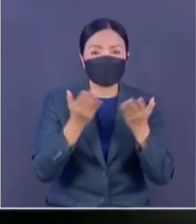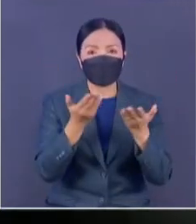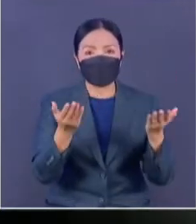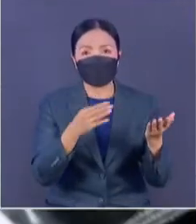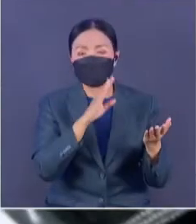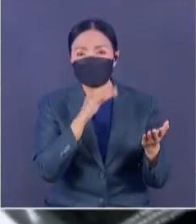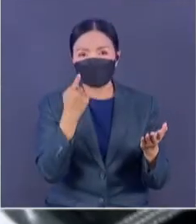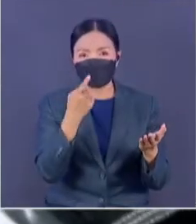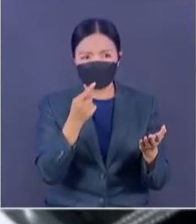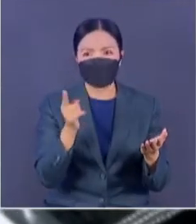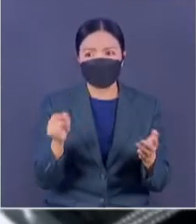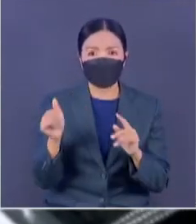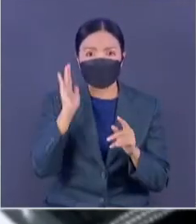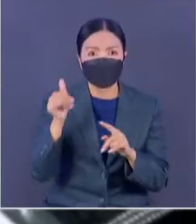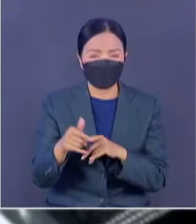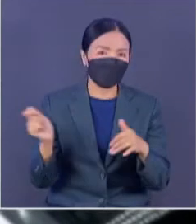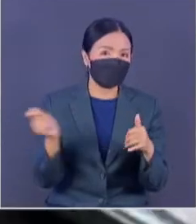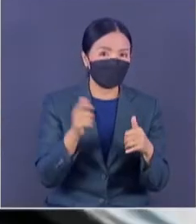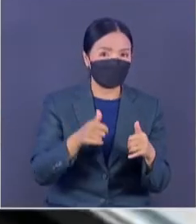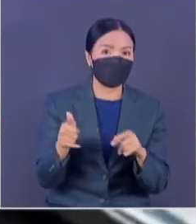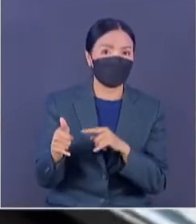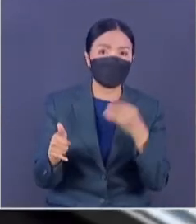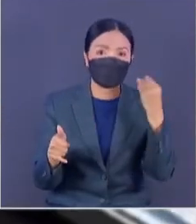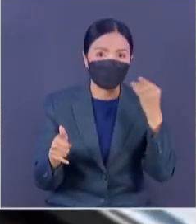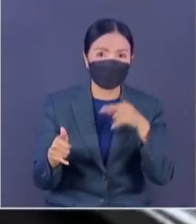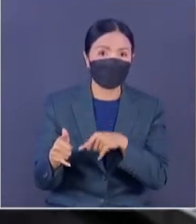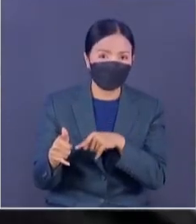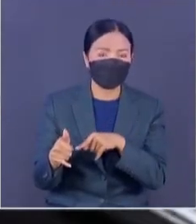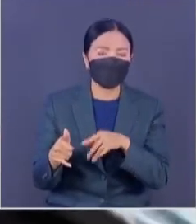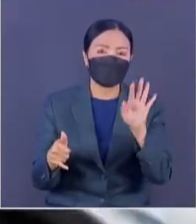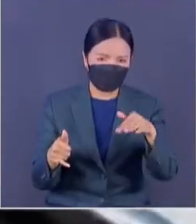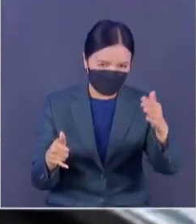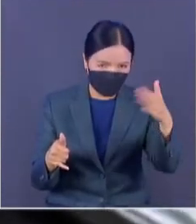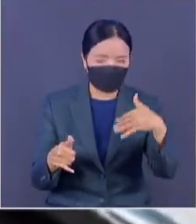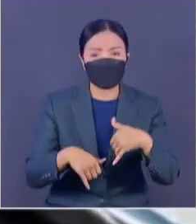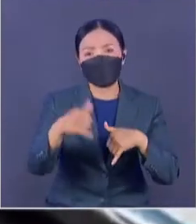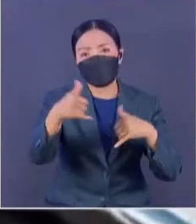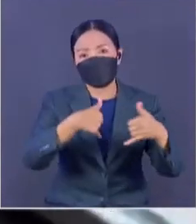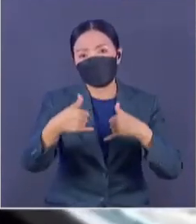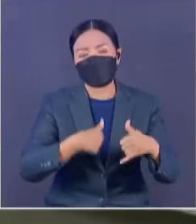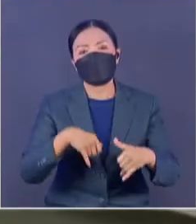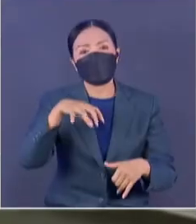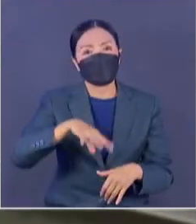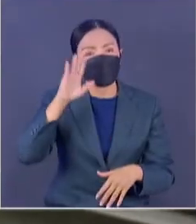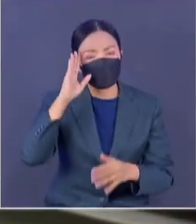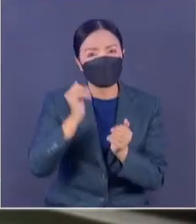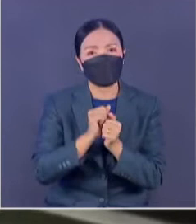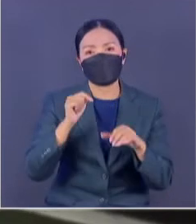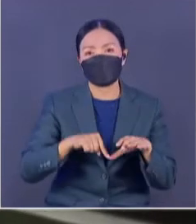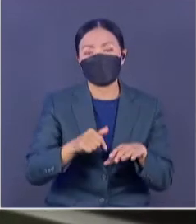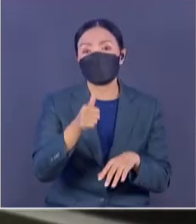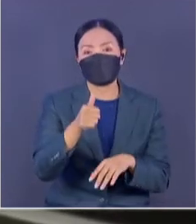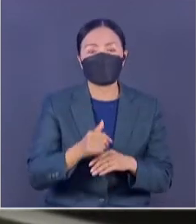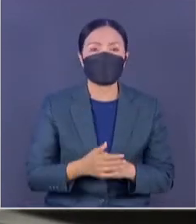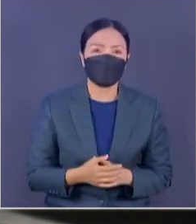มีผู้เสียหายที่เคยถูกทำร้ายในลักษณะแบบนี้ก็สามารถที่จะมาแจ้งความดำเนินคดีที่โรงพักที่เกิดเหตุได้